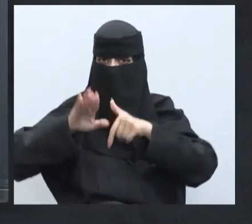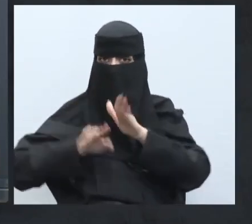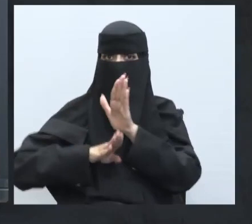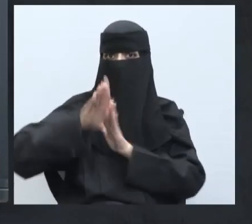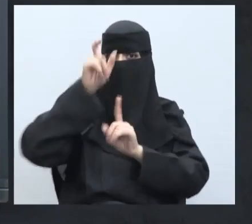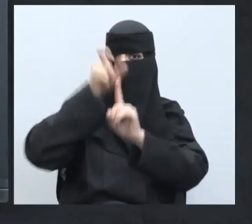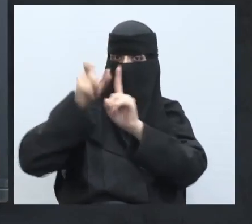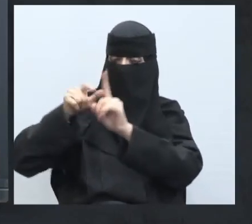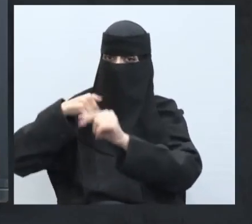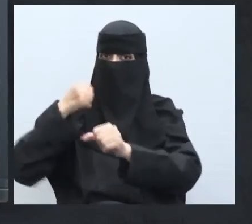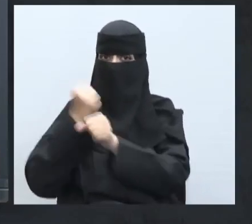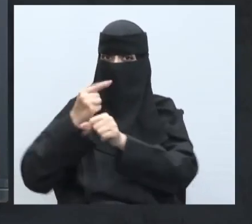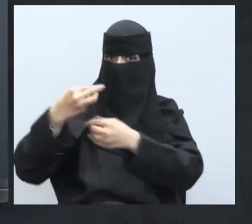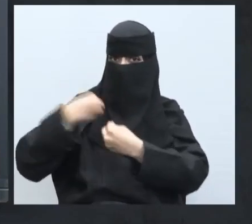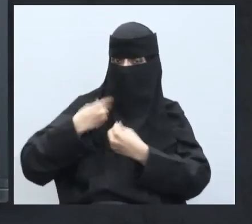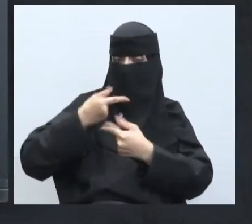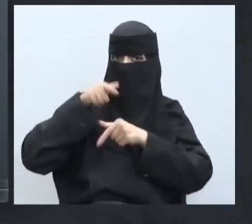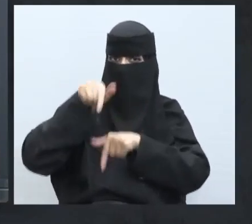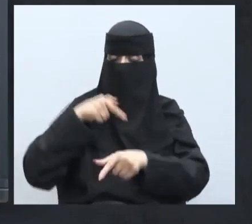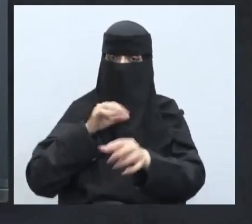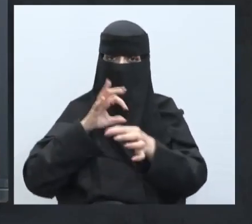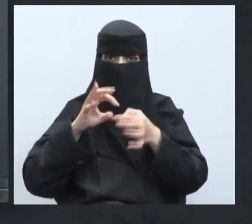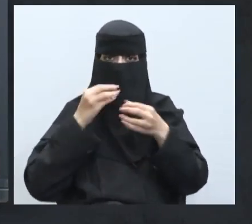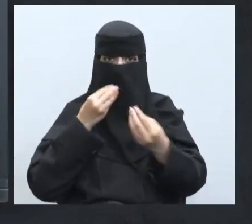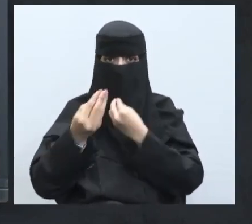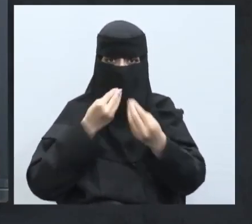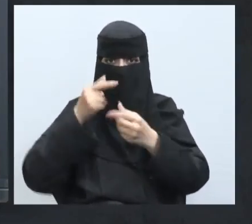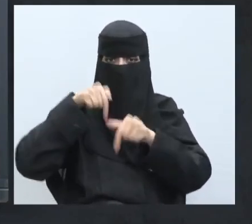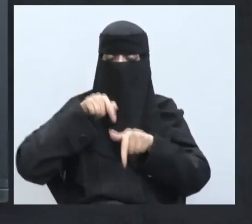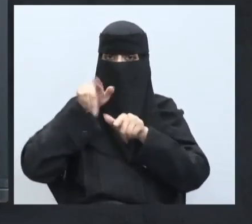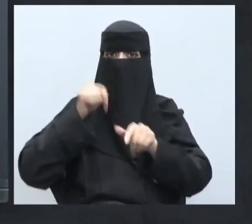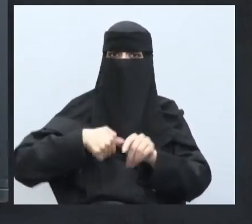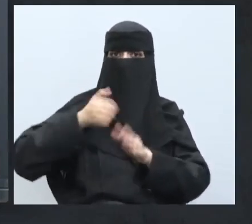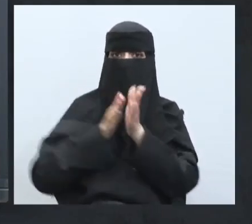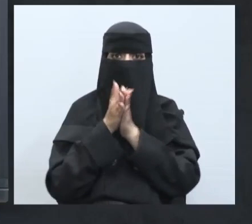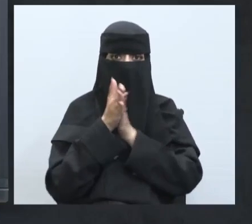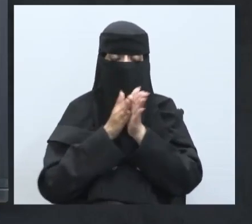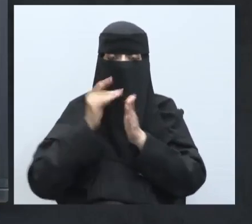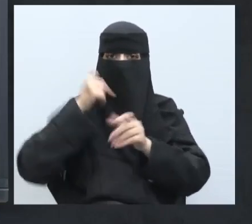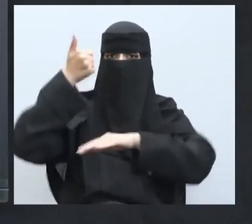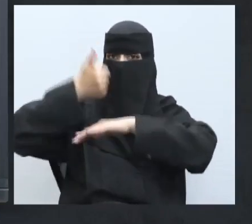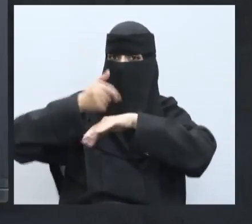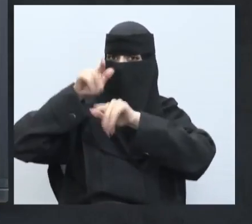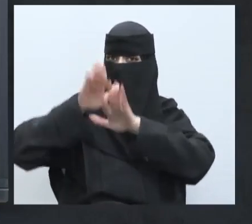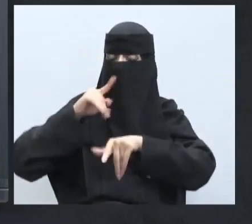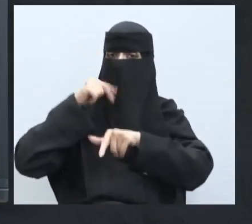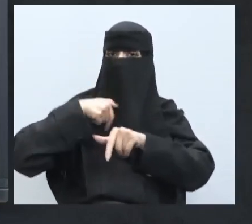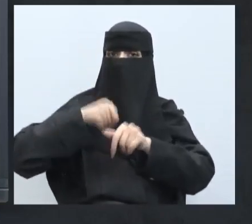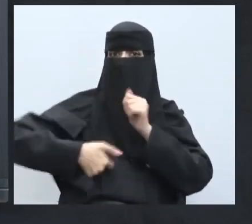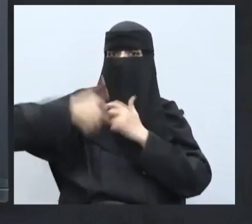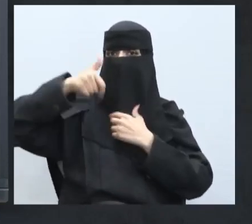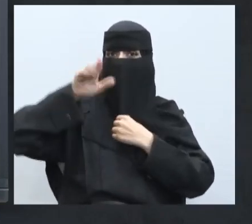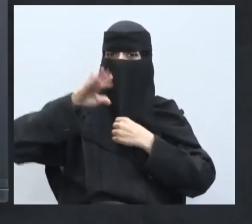العلاقات قد تكون هي الوقود والمحفز الرئيس للنجاح في العمل كلما كان لدى المدير